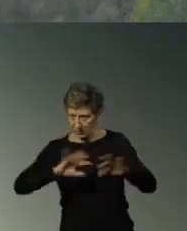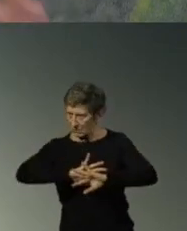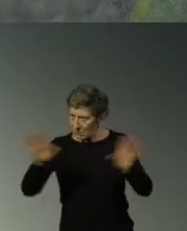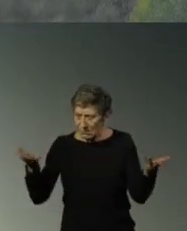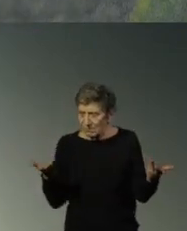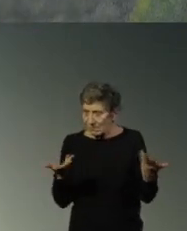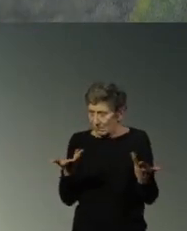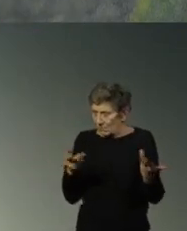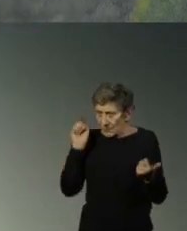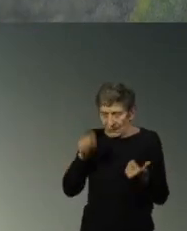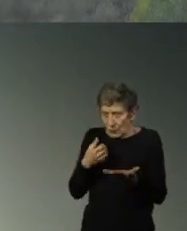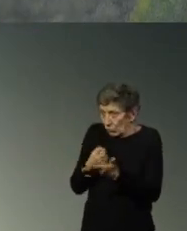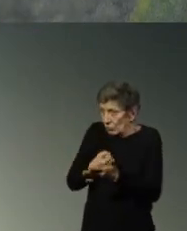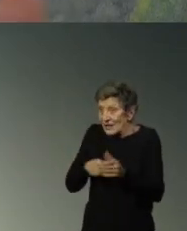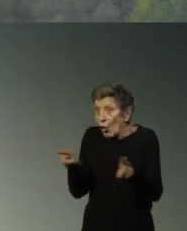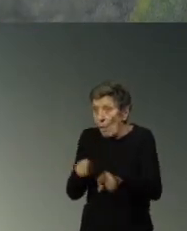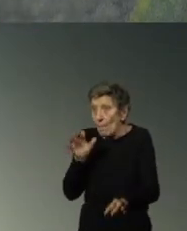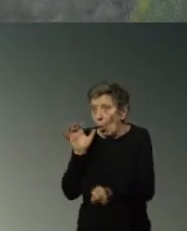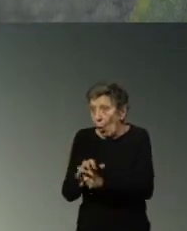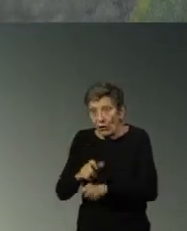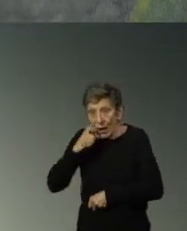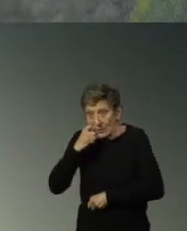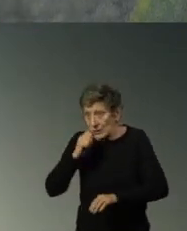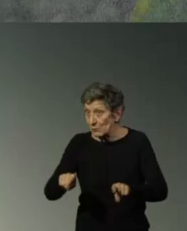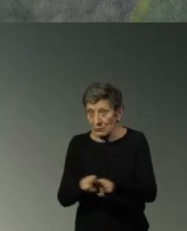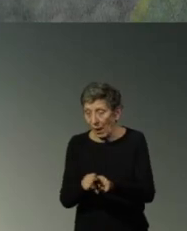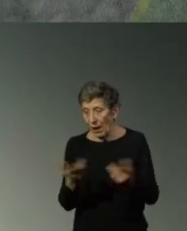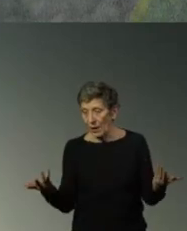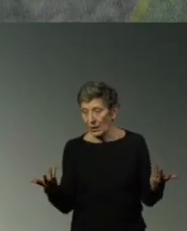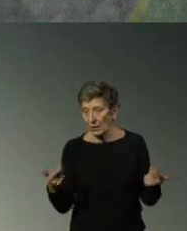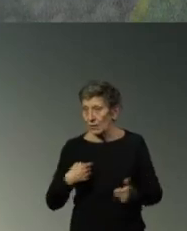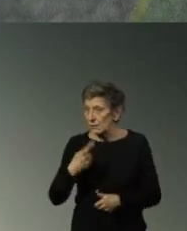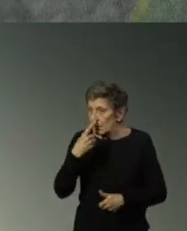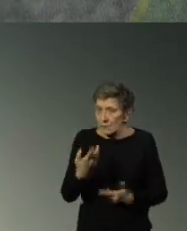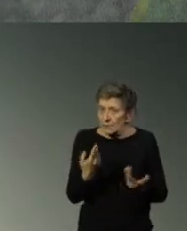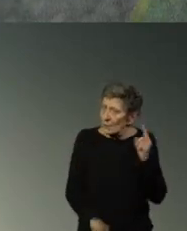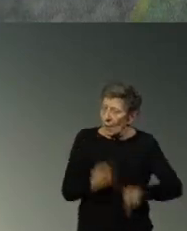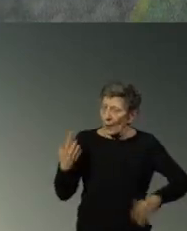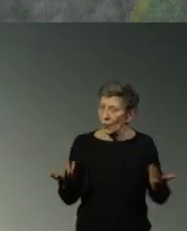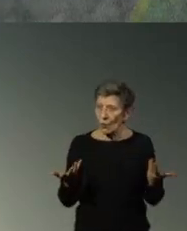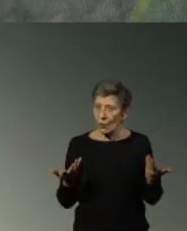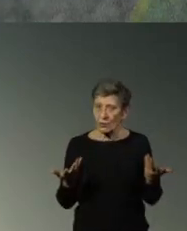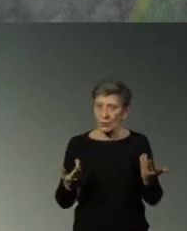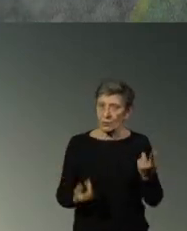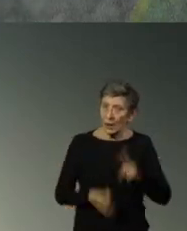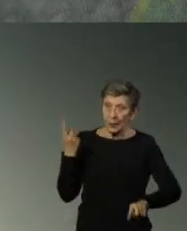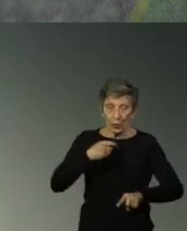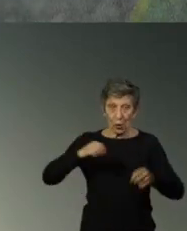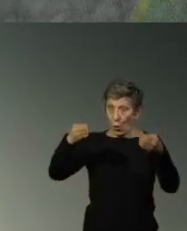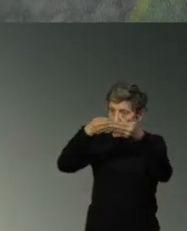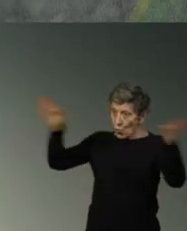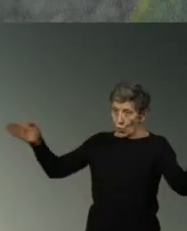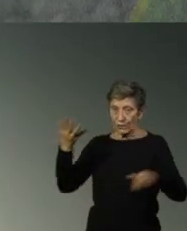un hyper antiracisme. Et c'est important qu'on s'ouvre aux autres, parce que